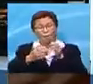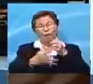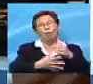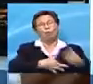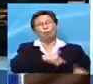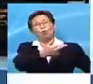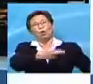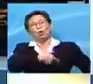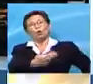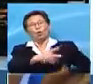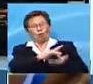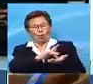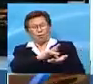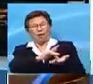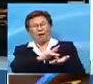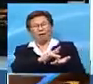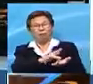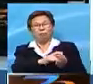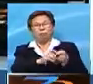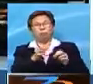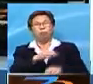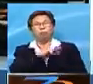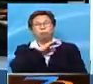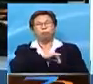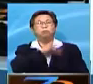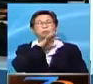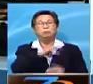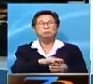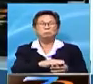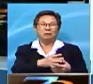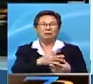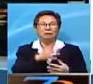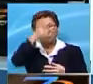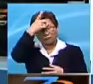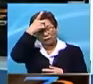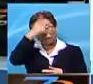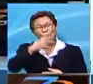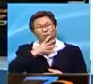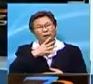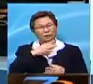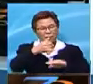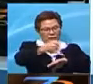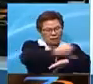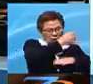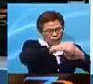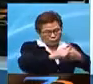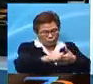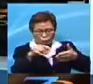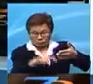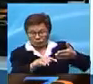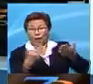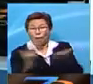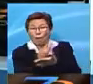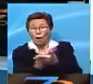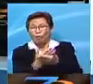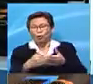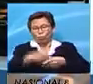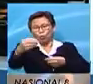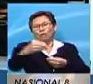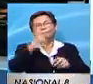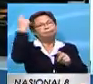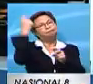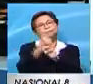pembaziran ubat di hospital dan klinik kerajaan, Datuk Seri Dr. Hilmi berkata garis panduan terkini telah dikeluarkan. Antara